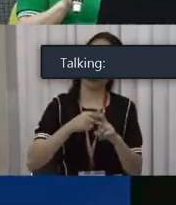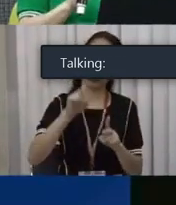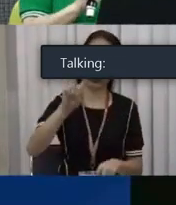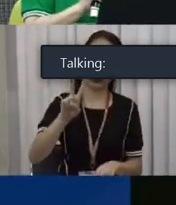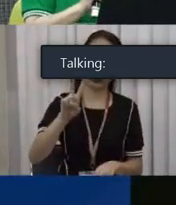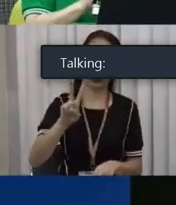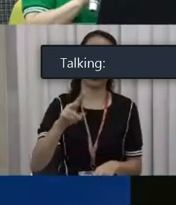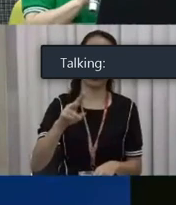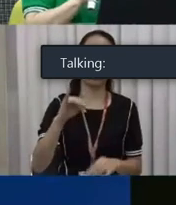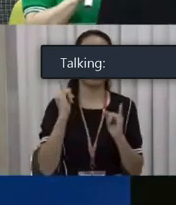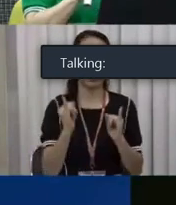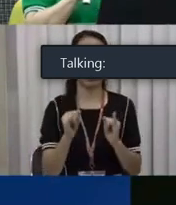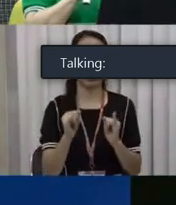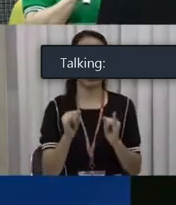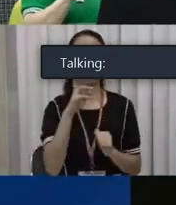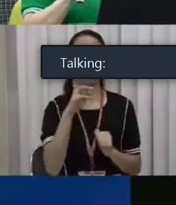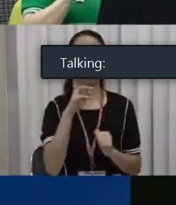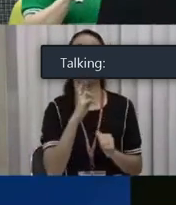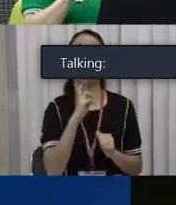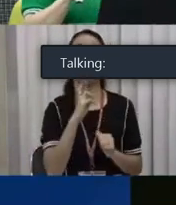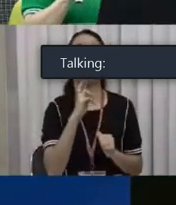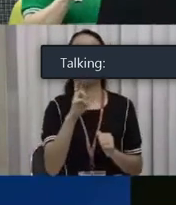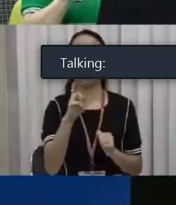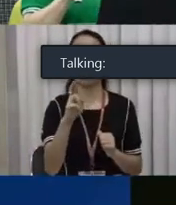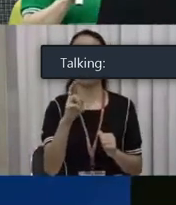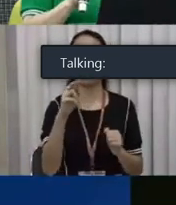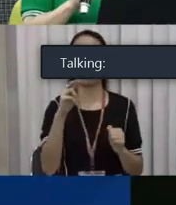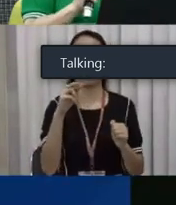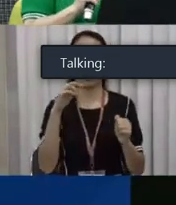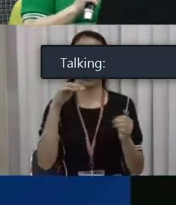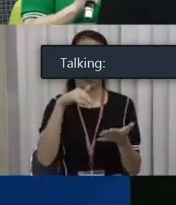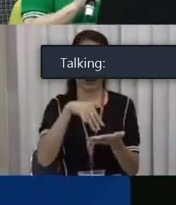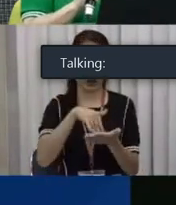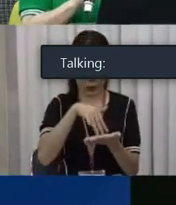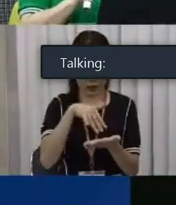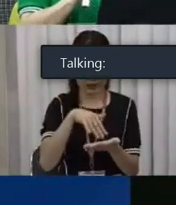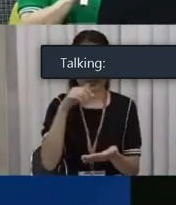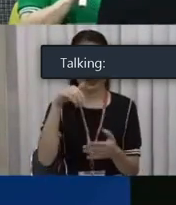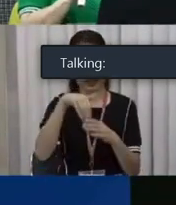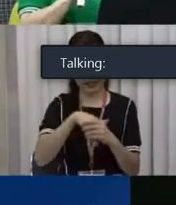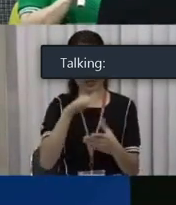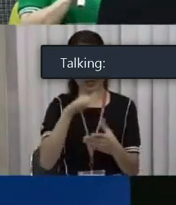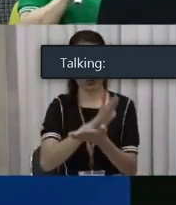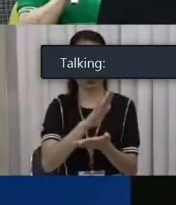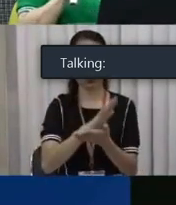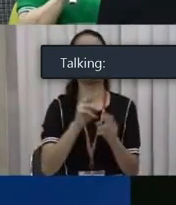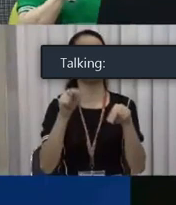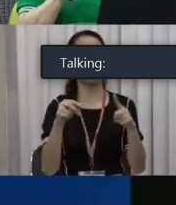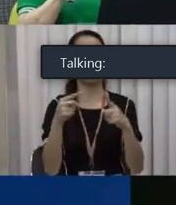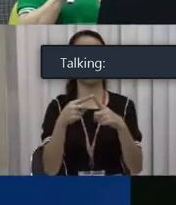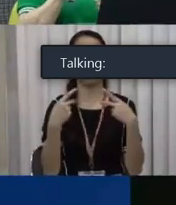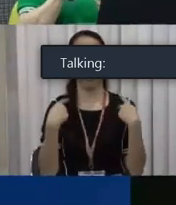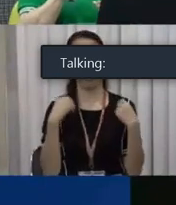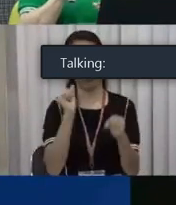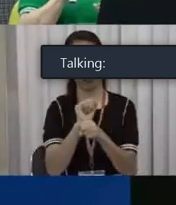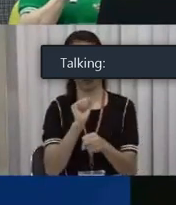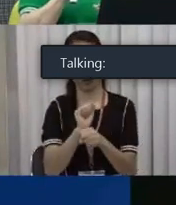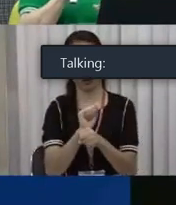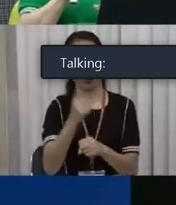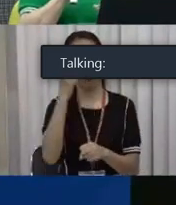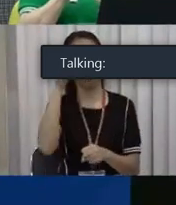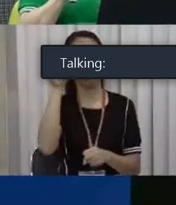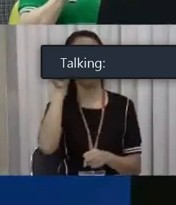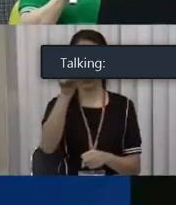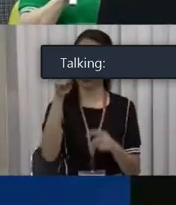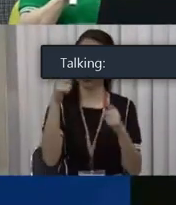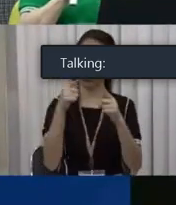nanay, kinahanglan gyud tang mo trabaho para naapod tay professional growth. Then, it's one